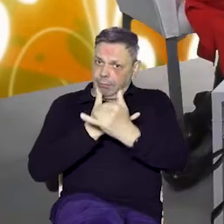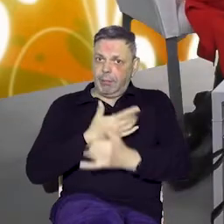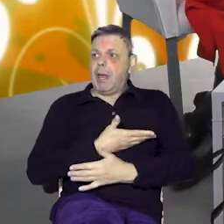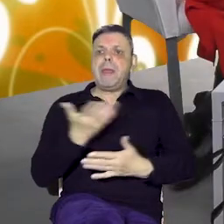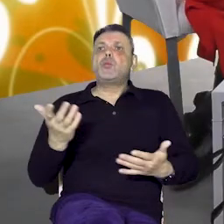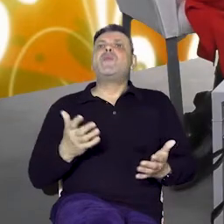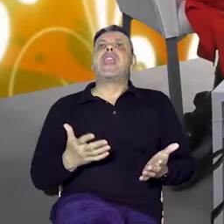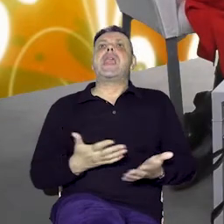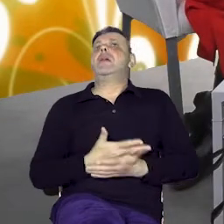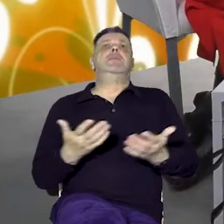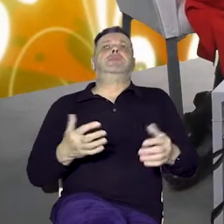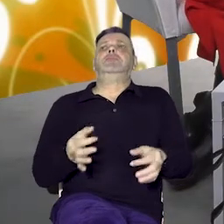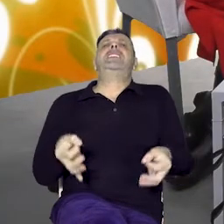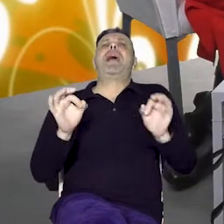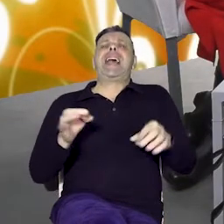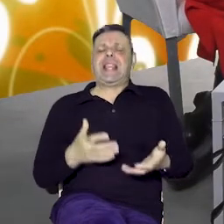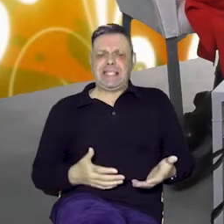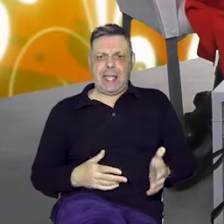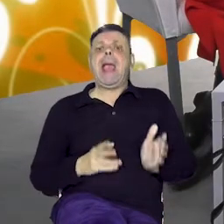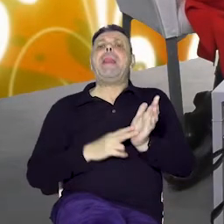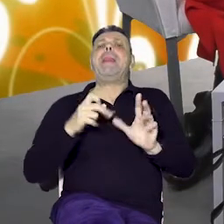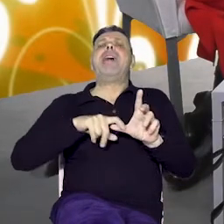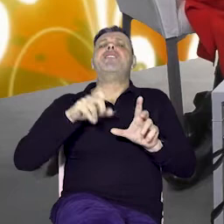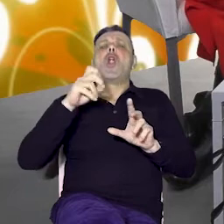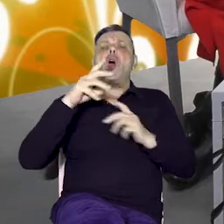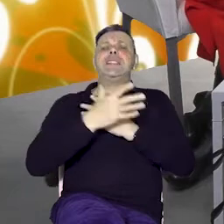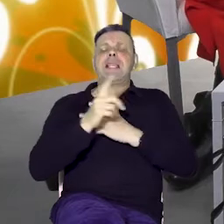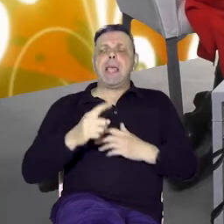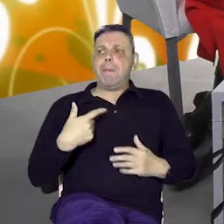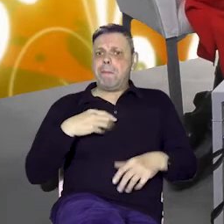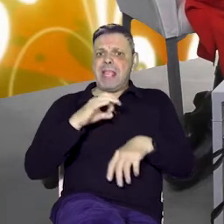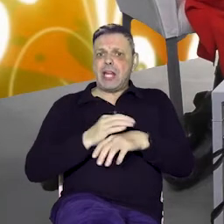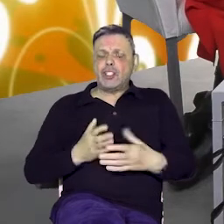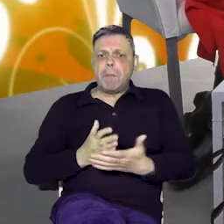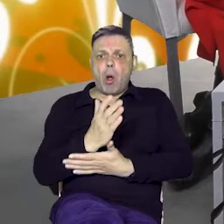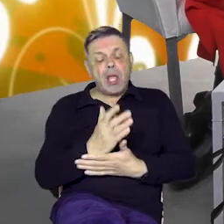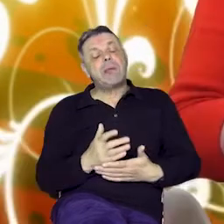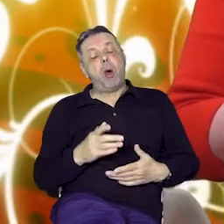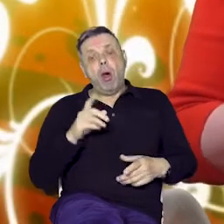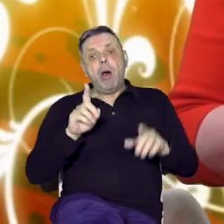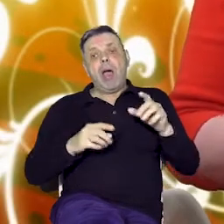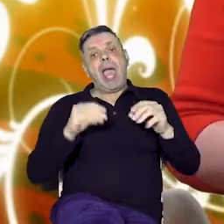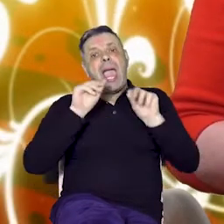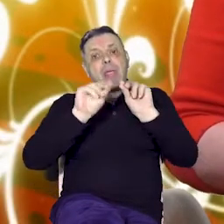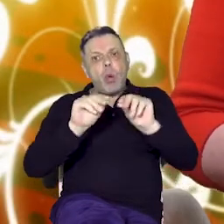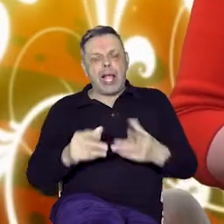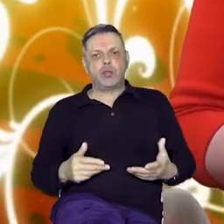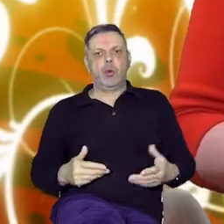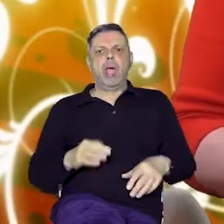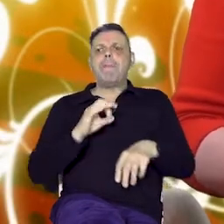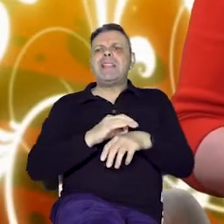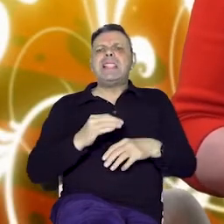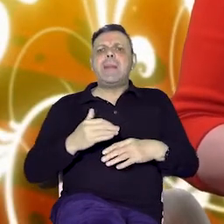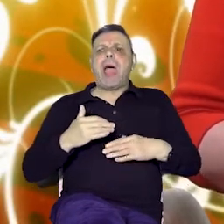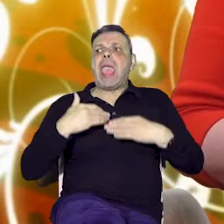nefrolozi. Tako je. Znate, nisu svi nefrolozi i mi svi liječnici prolazimo određenu edukaciju. Medicina je toliko otišla u detalje da